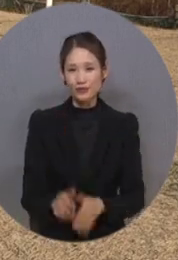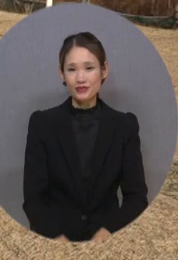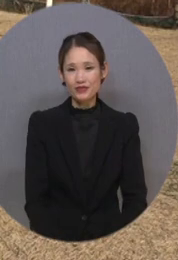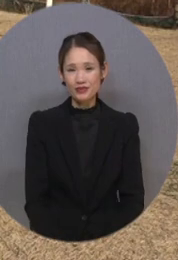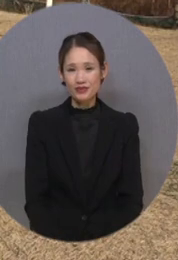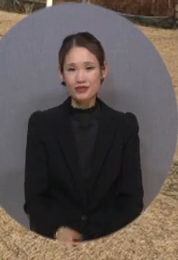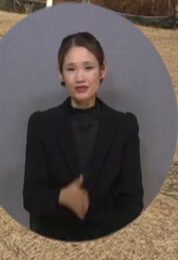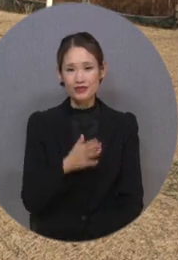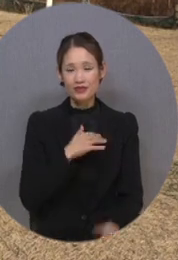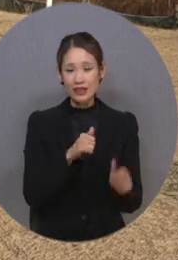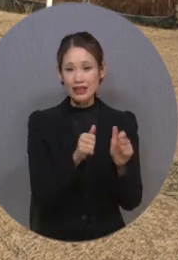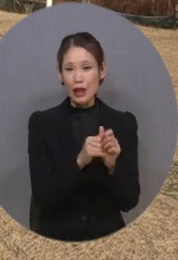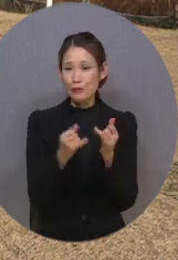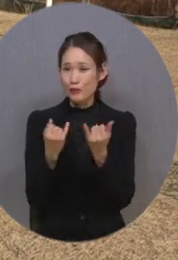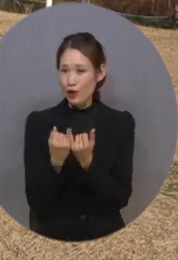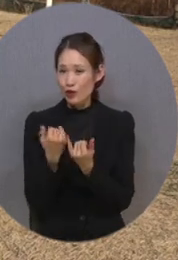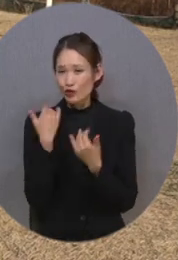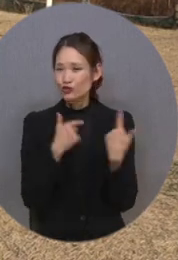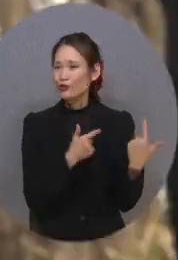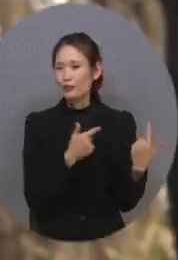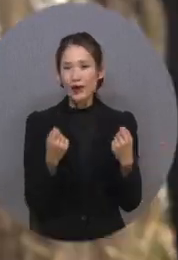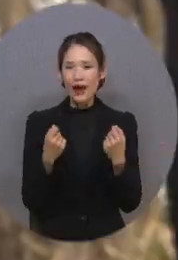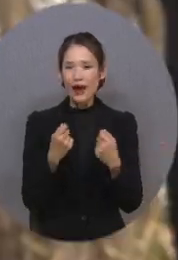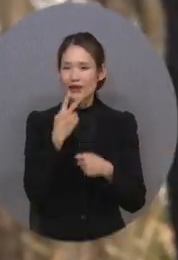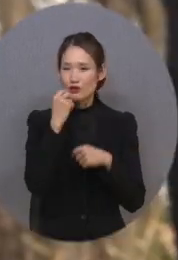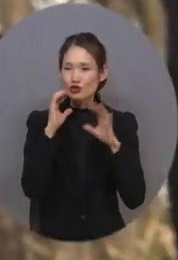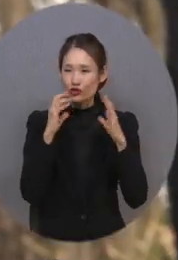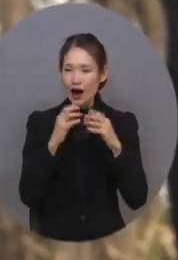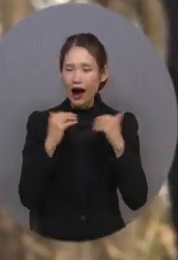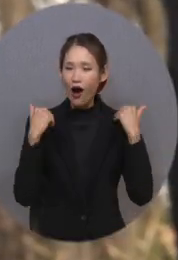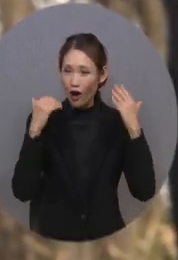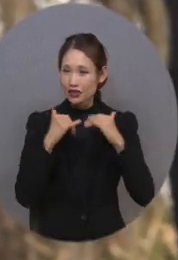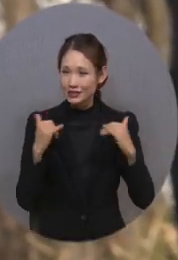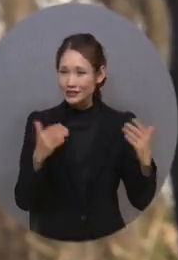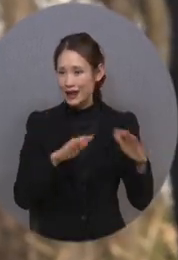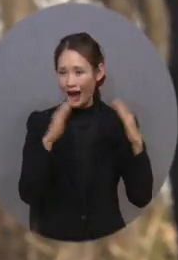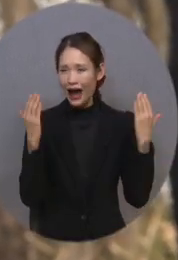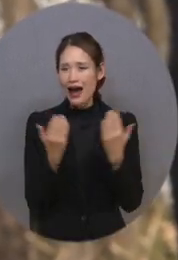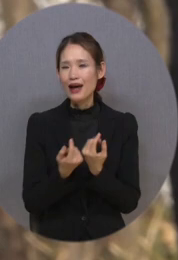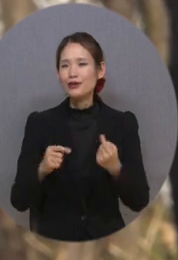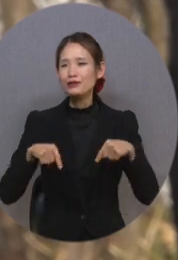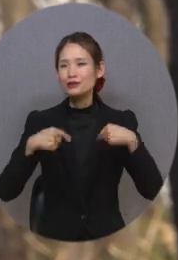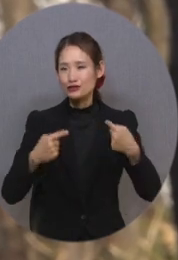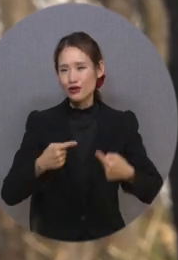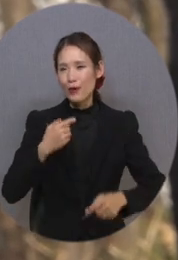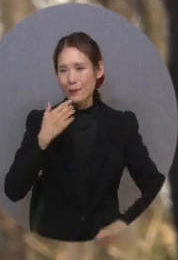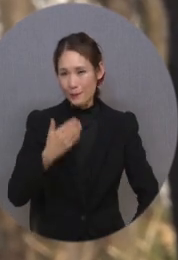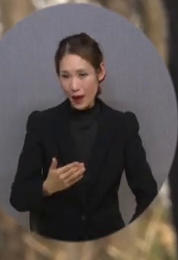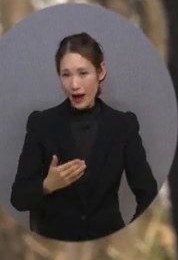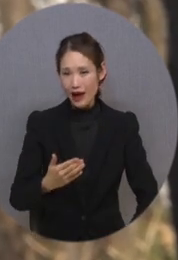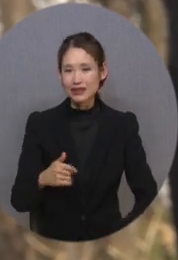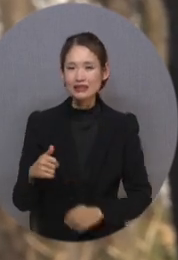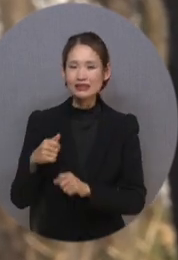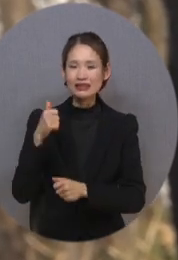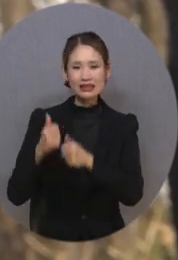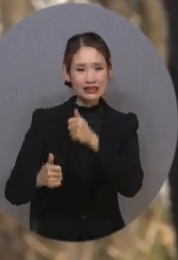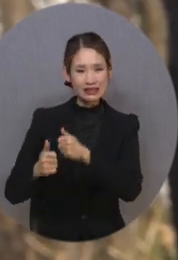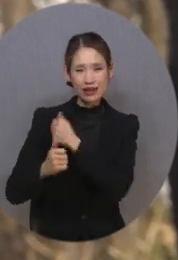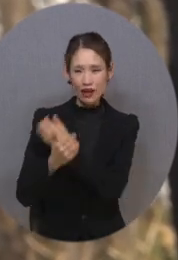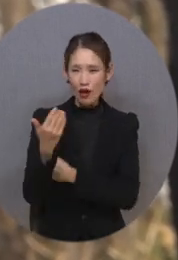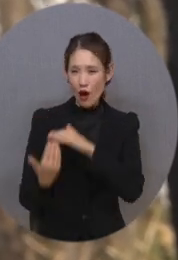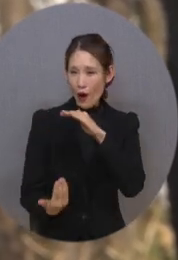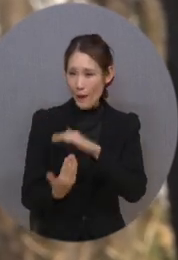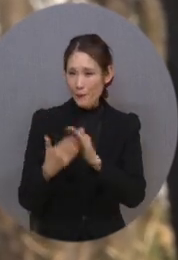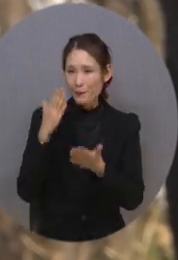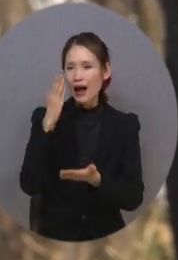진짜 남녀노소 다 즐길 수 있고 유아부터 이제 어른까지 다 할 수 있어서 실력보다 뭐 핸디캡이 주어지잖아요,